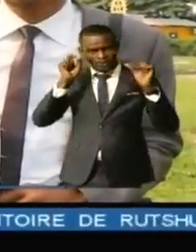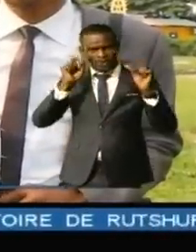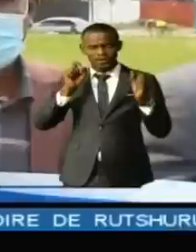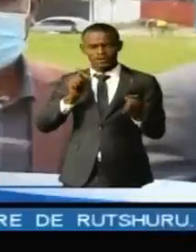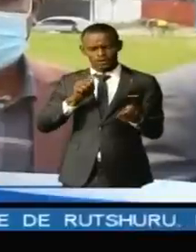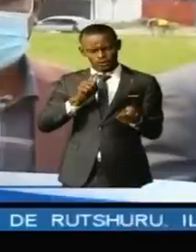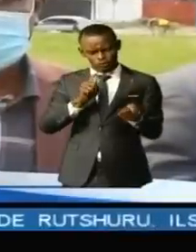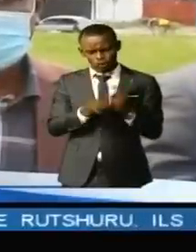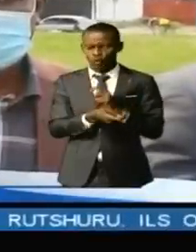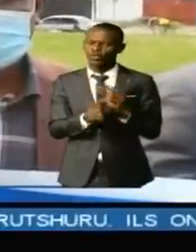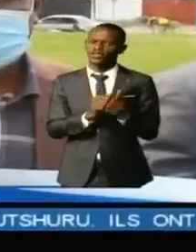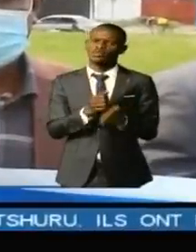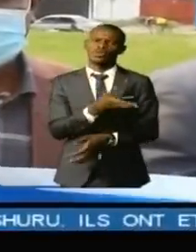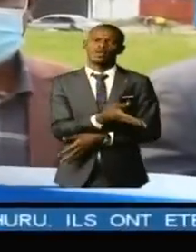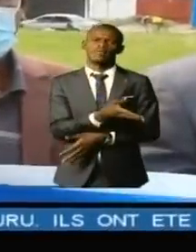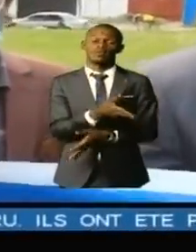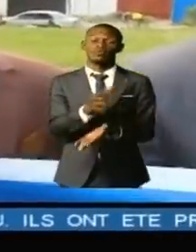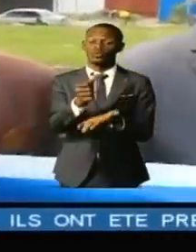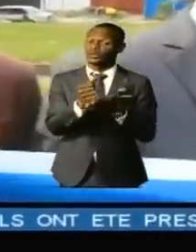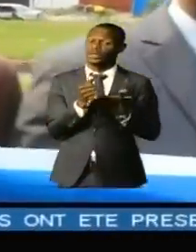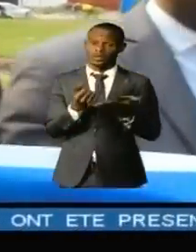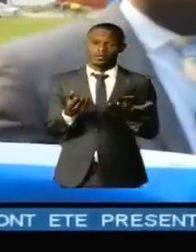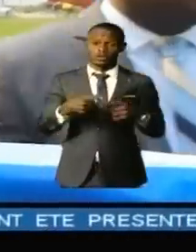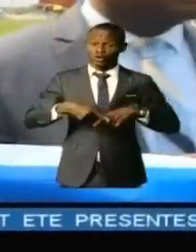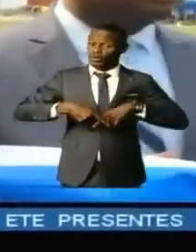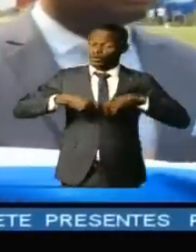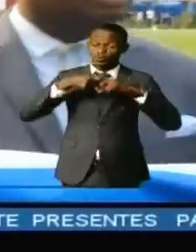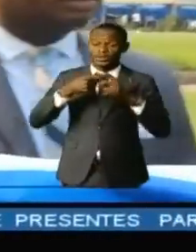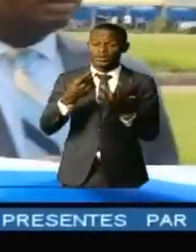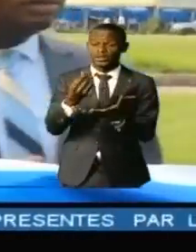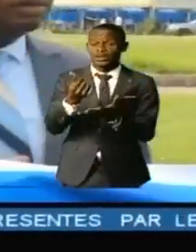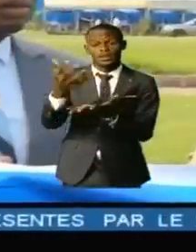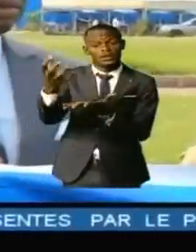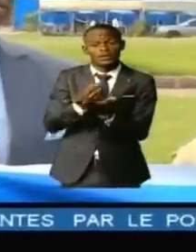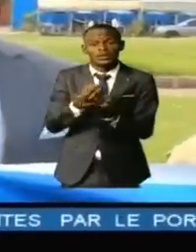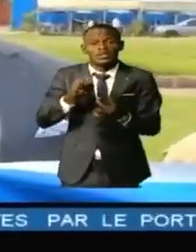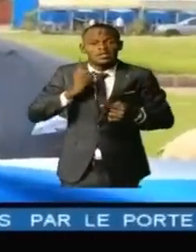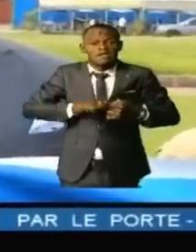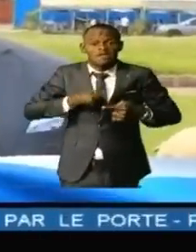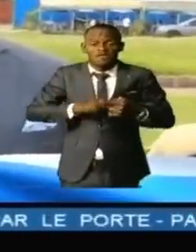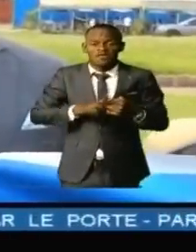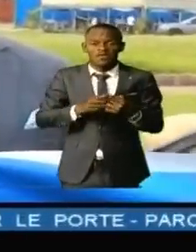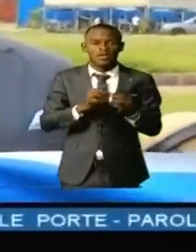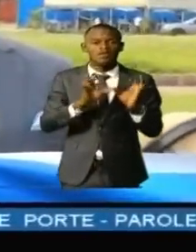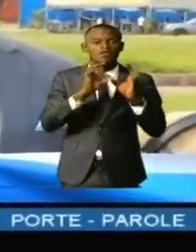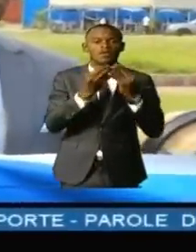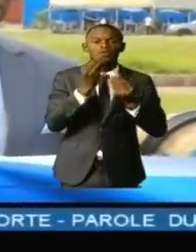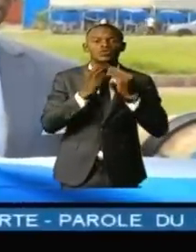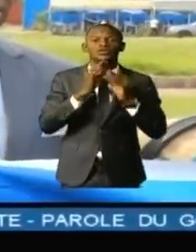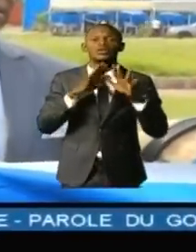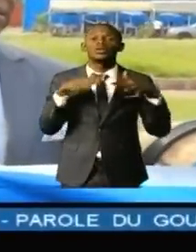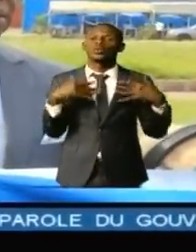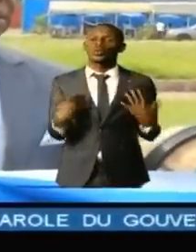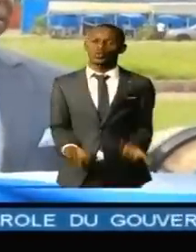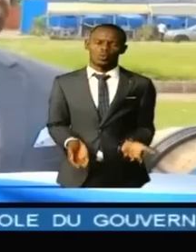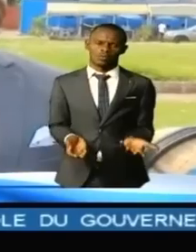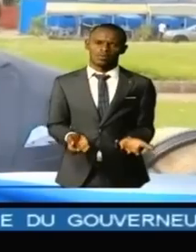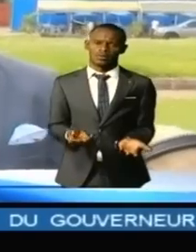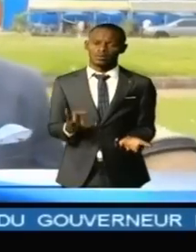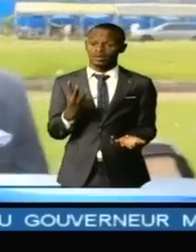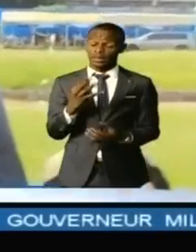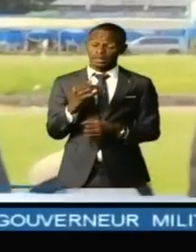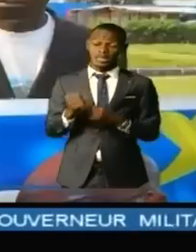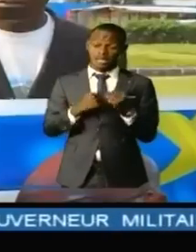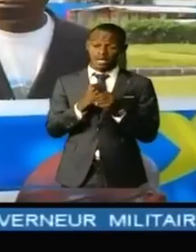enfants. Le salaire ayant un caractère alimentaire. C'est déjà depuis 4 ans qu'ils croupissent dans